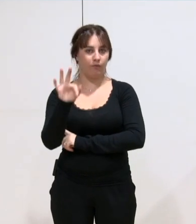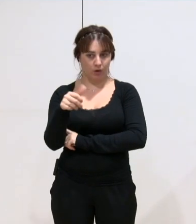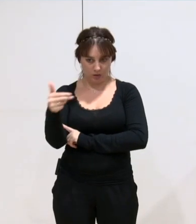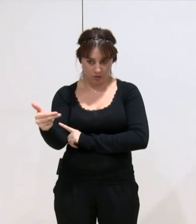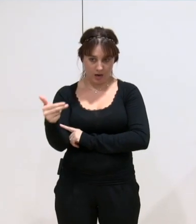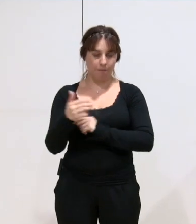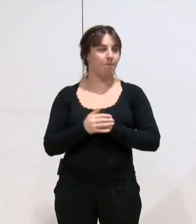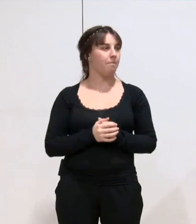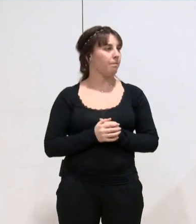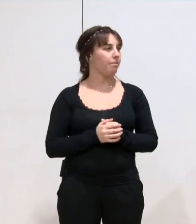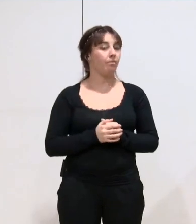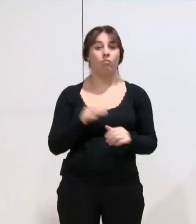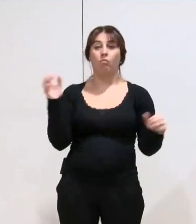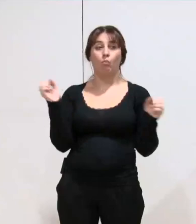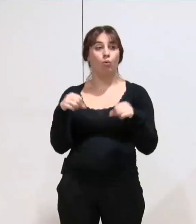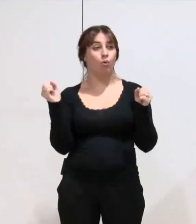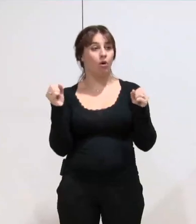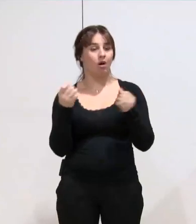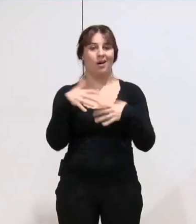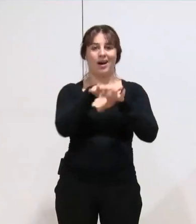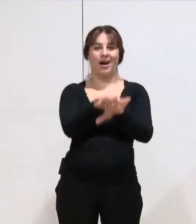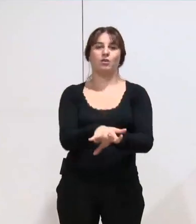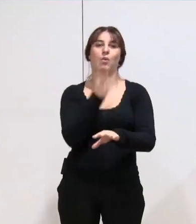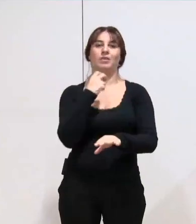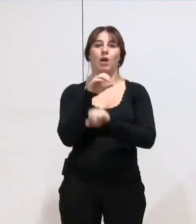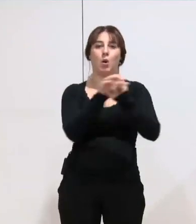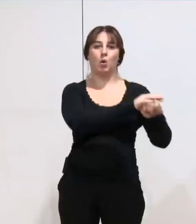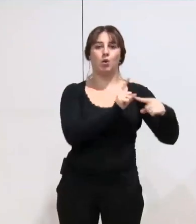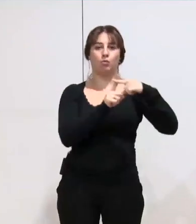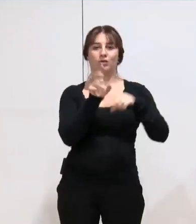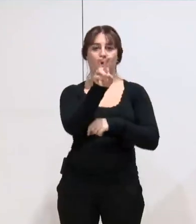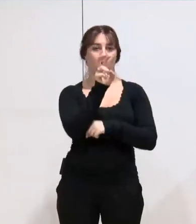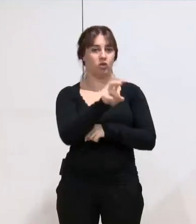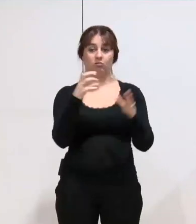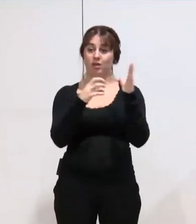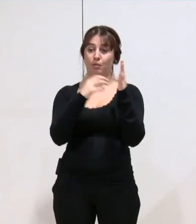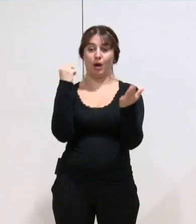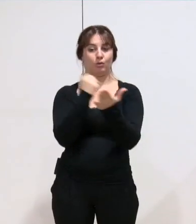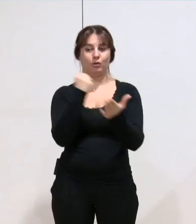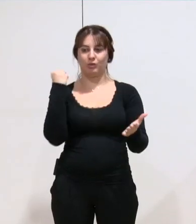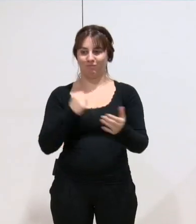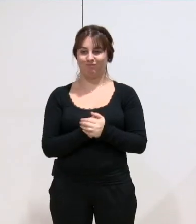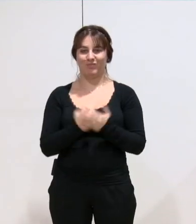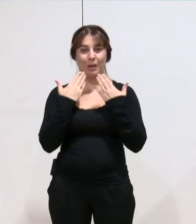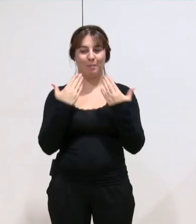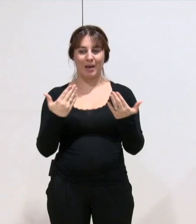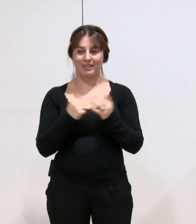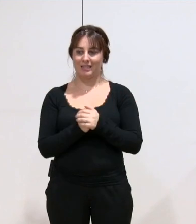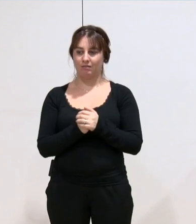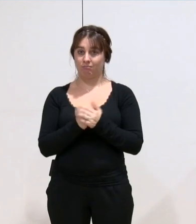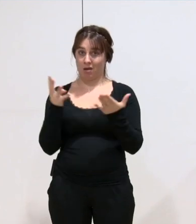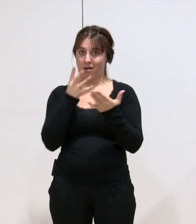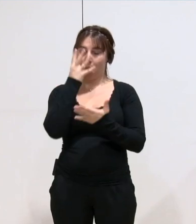National, qui vote pour, le Rassemblement Citoyen de la Gauche et des Écologistes, délibération adoptée. Je vous remercie, je crois que c'est un beau